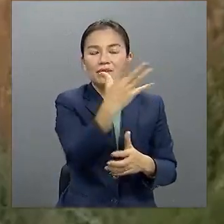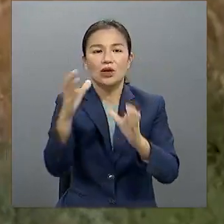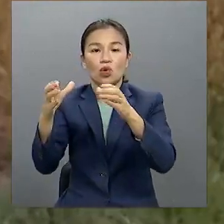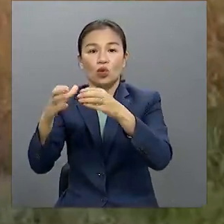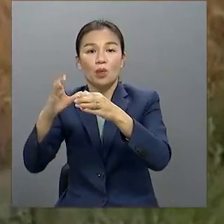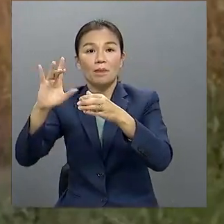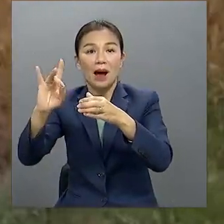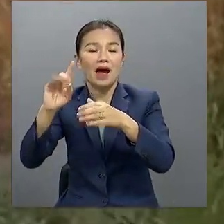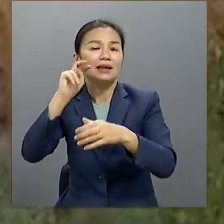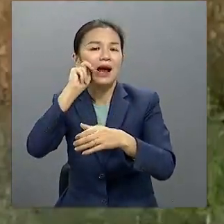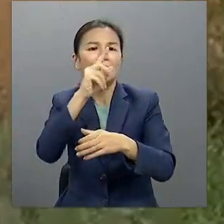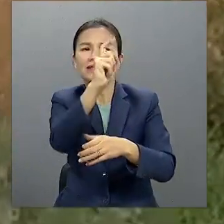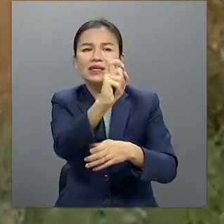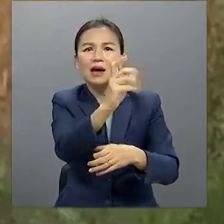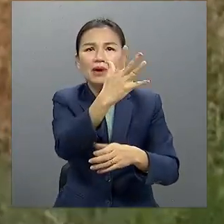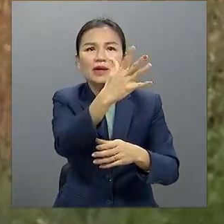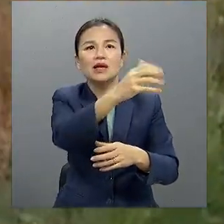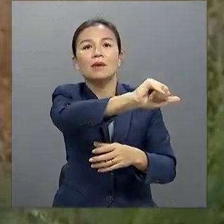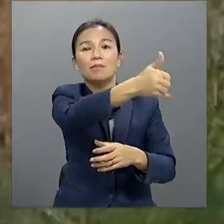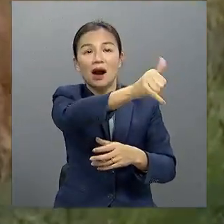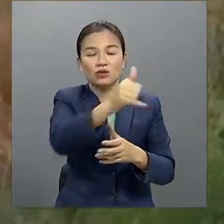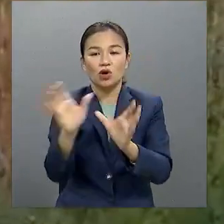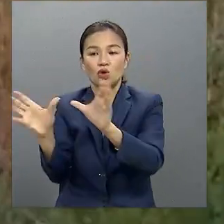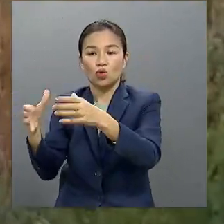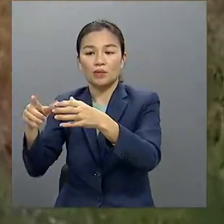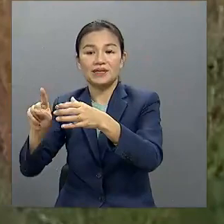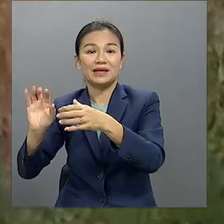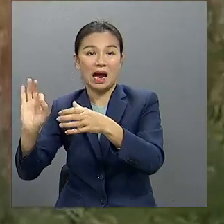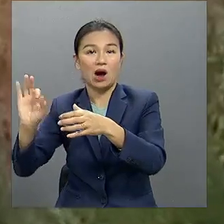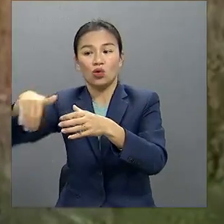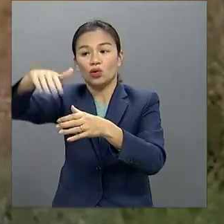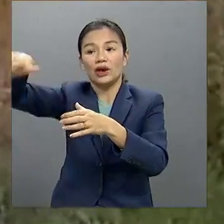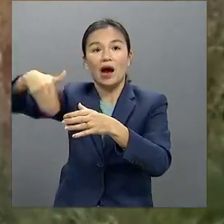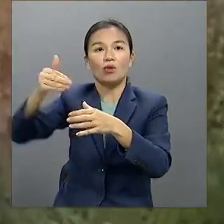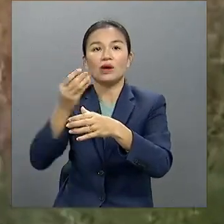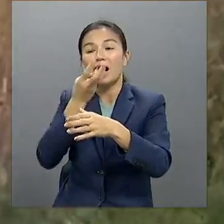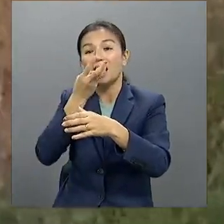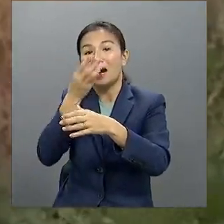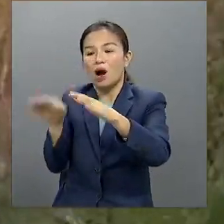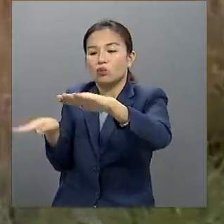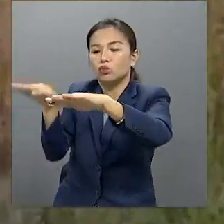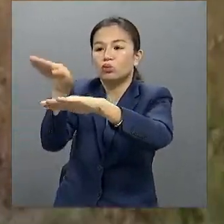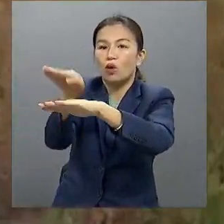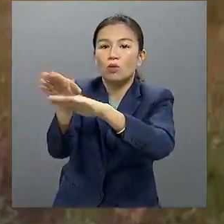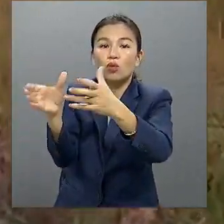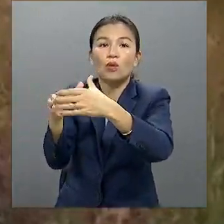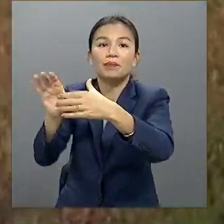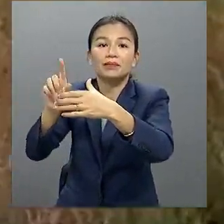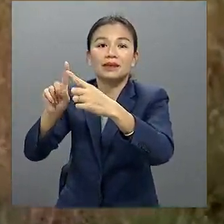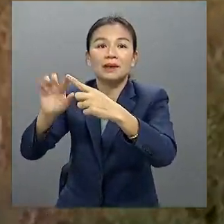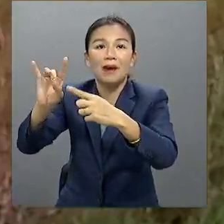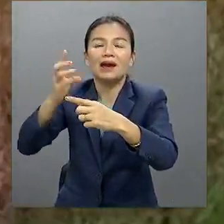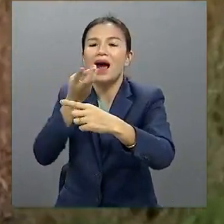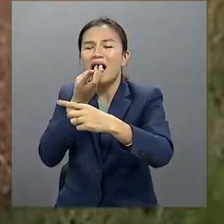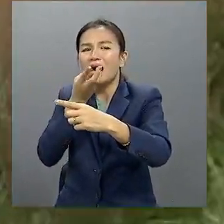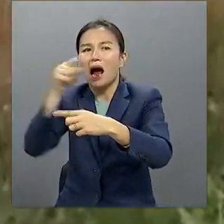สียหมู่9ทั้งหมู่คาบเกี่ยวหมู่8ข้าวเป็นสภาพแบบนี้ทั้งหมดใครจะ